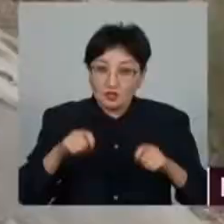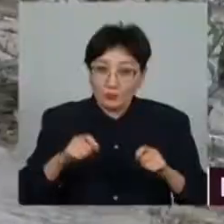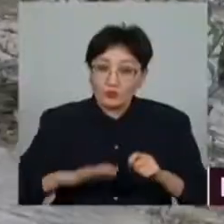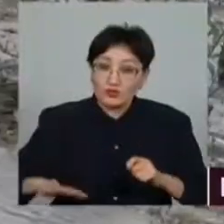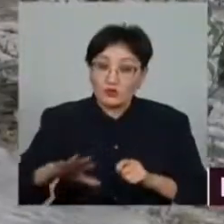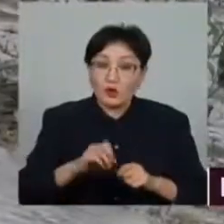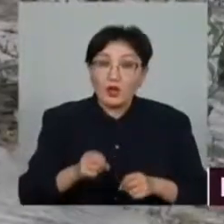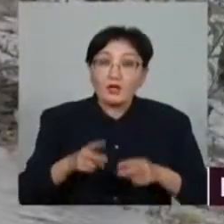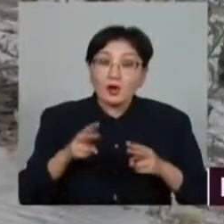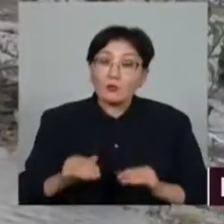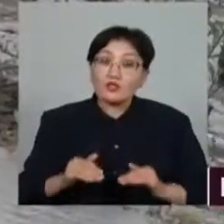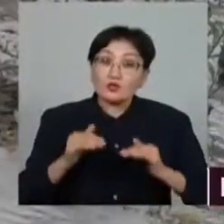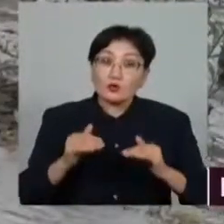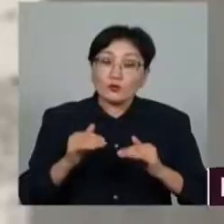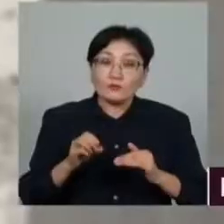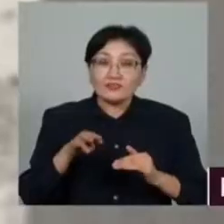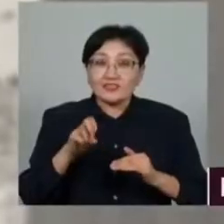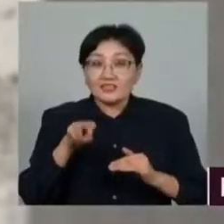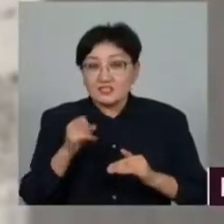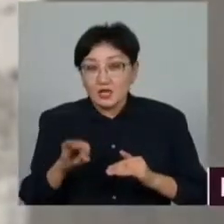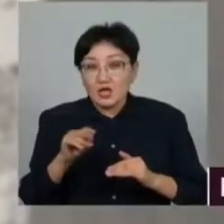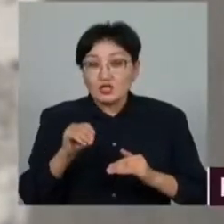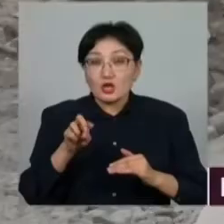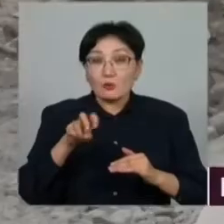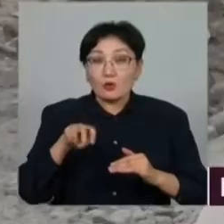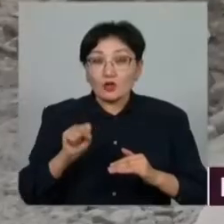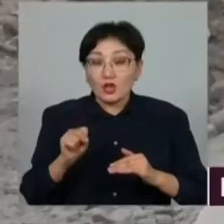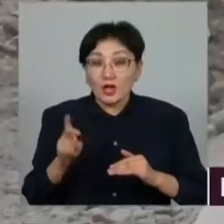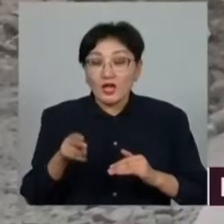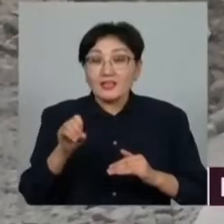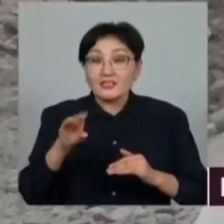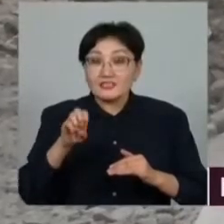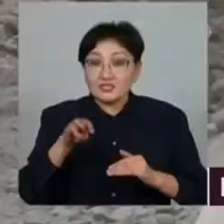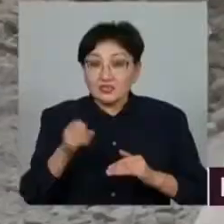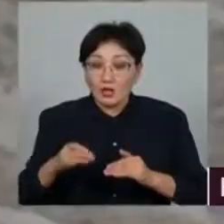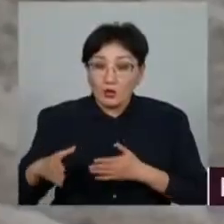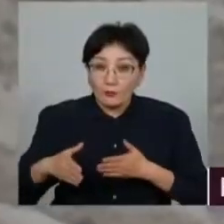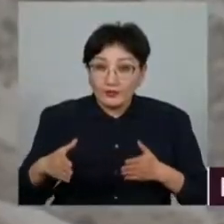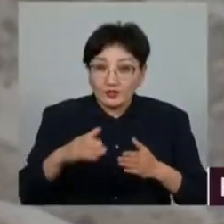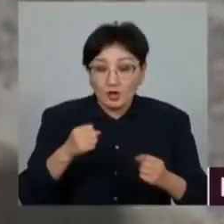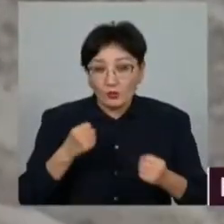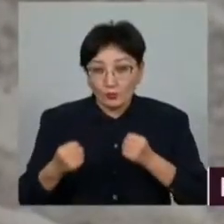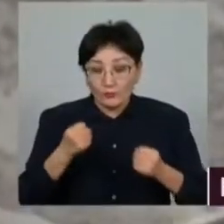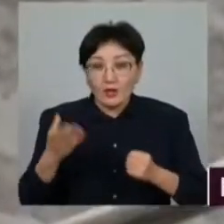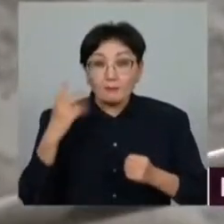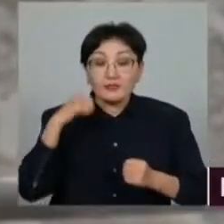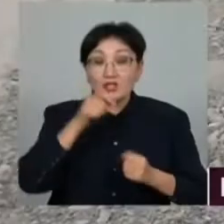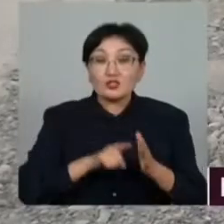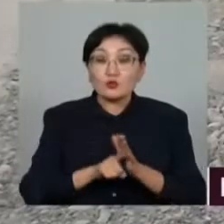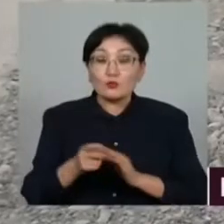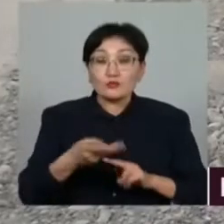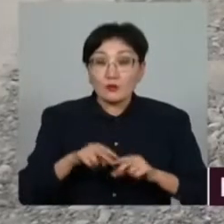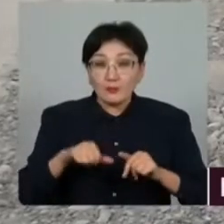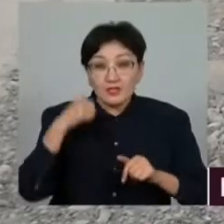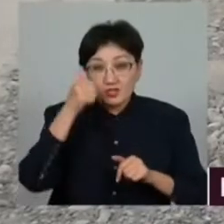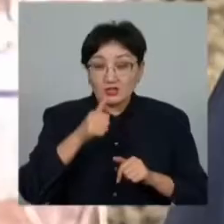жерлерде қауіп жоғары. Мәселен, Тіксай, Жарбұлақ және Есентай өзенінің іргелерін қалпына келтіру жұмыстары былтыр басталған еді. Бұл биыл